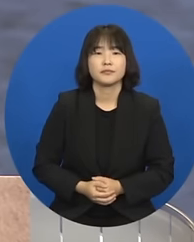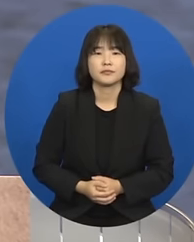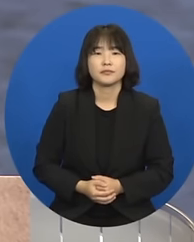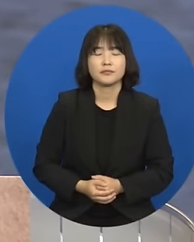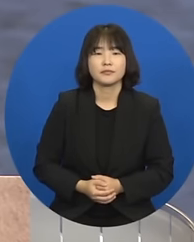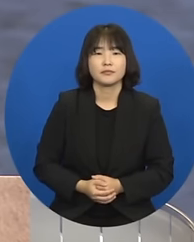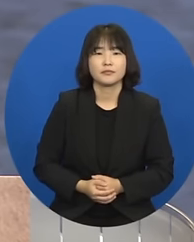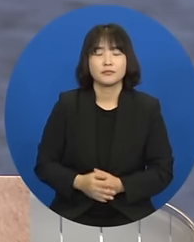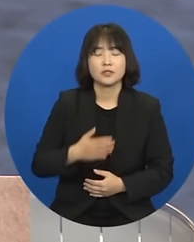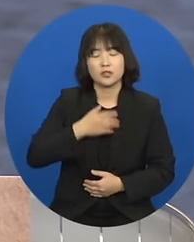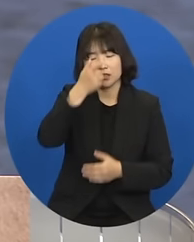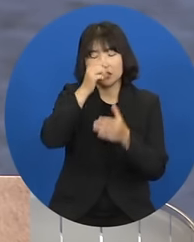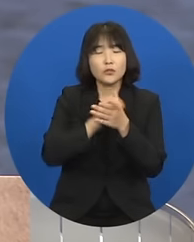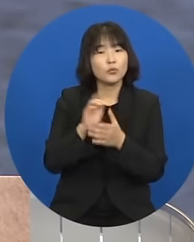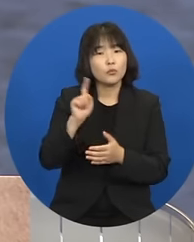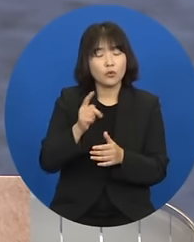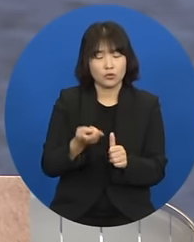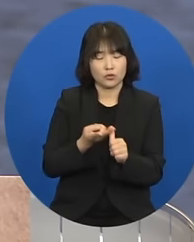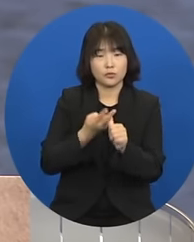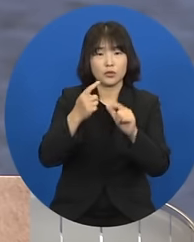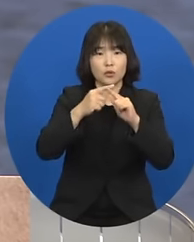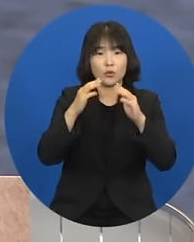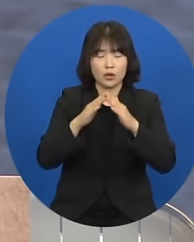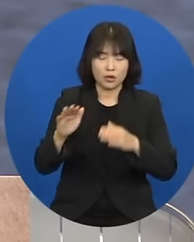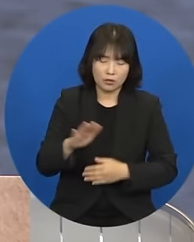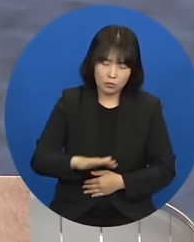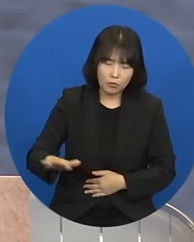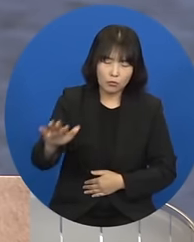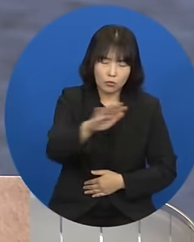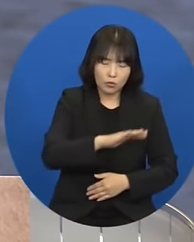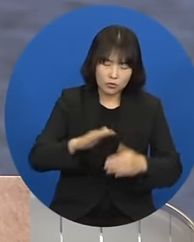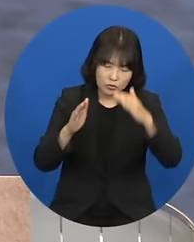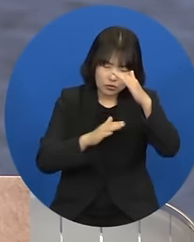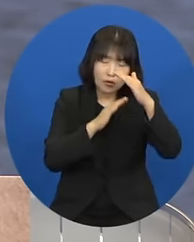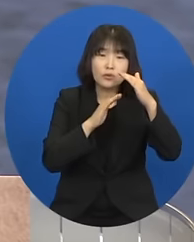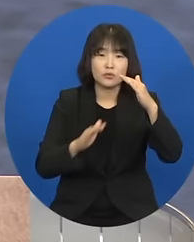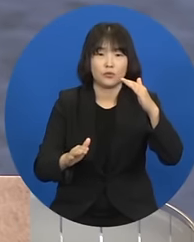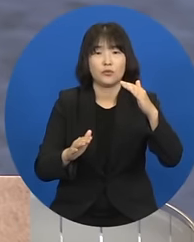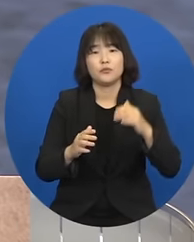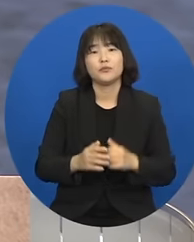저희 기도는 이것입니다. 우리 성남목적교회 오신 모든 성도님들이